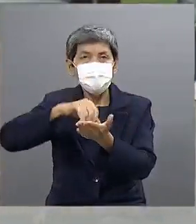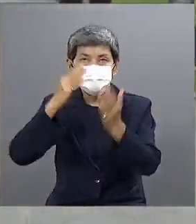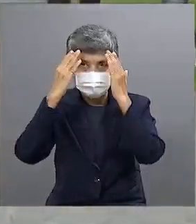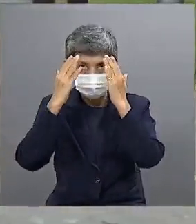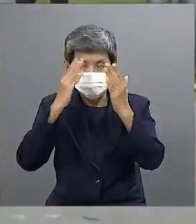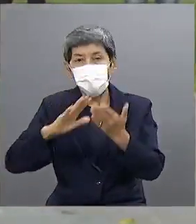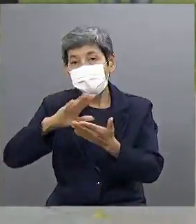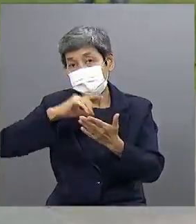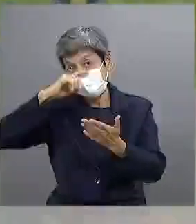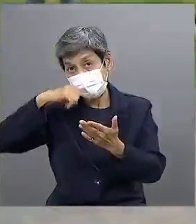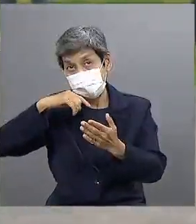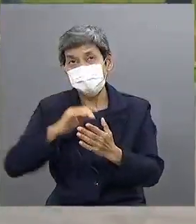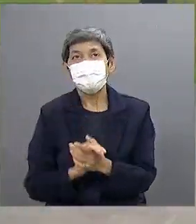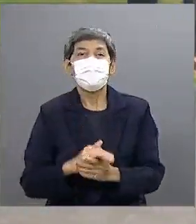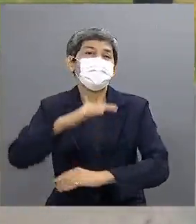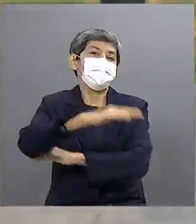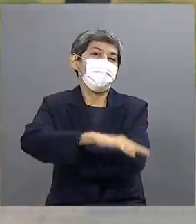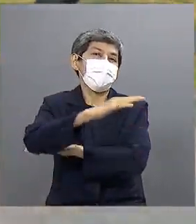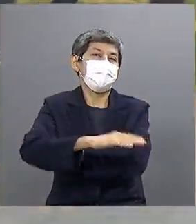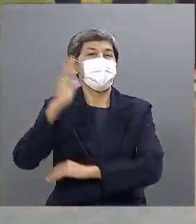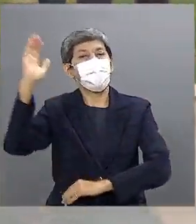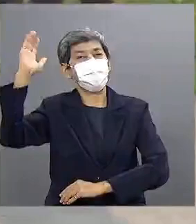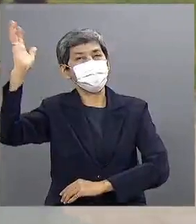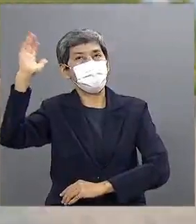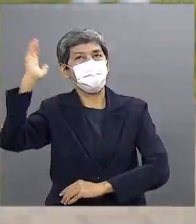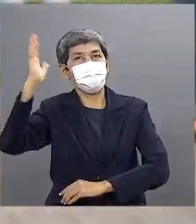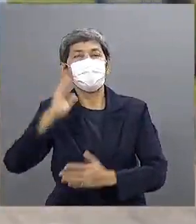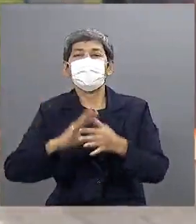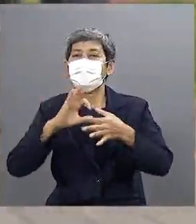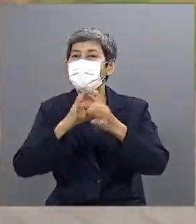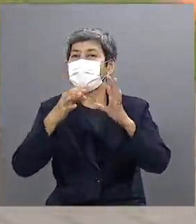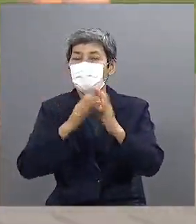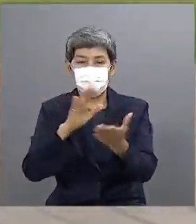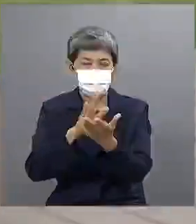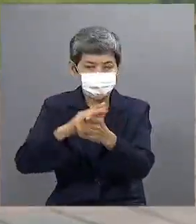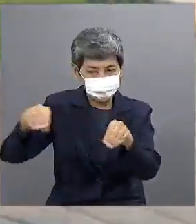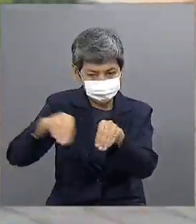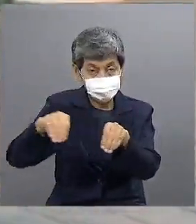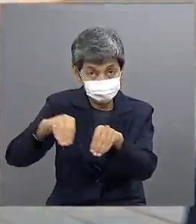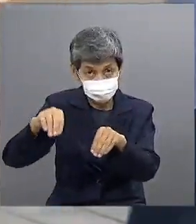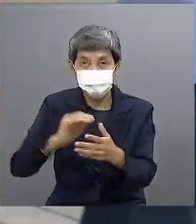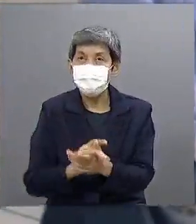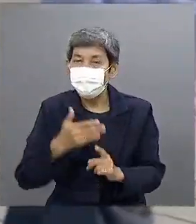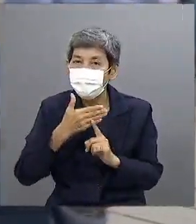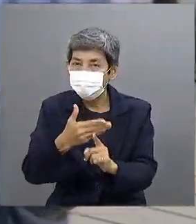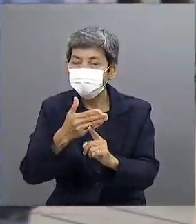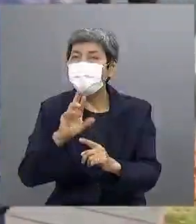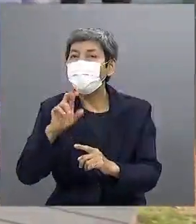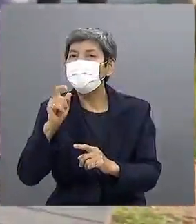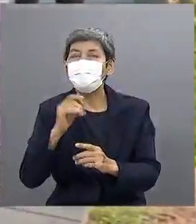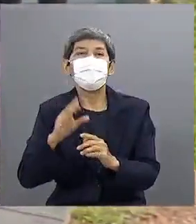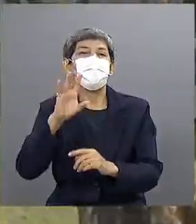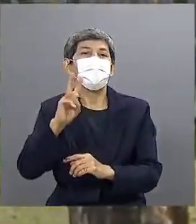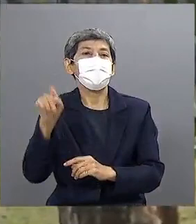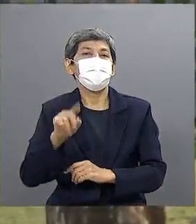นะคะช่วงเย็นจะเปิดเวทีปราศัยที่สนามกีฬาข้างโรงเรียนศาลาคุซอยราชอุทิศ 68/2 เขตมีนบุ